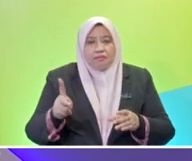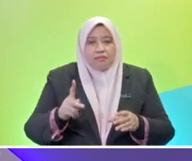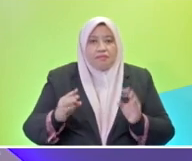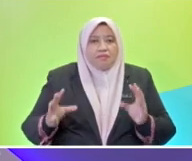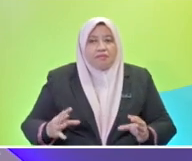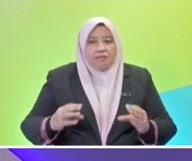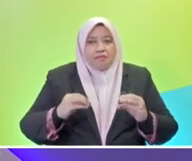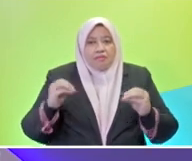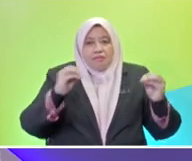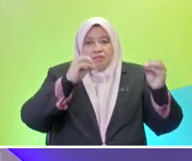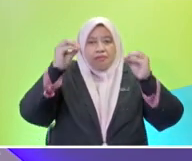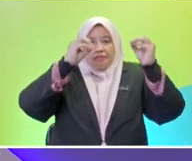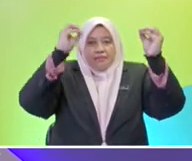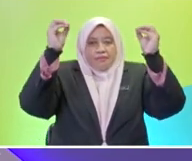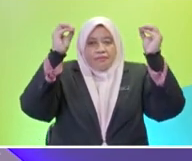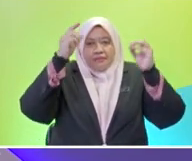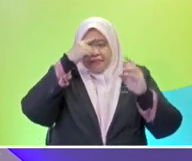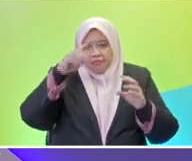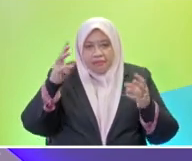nafaskan keluarkan